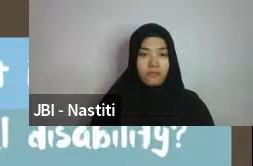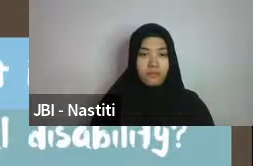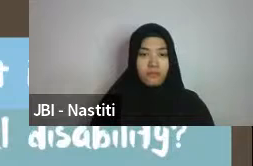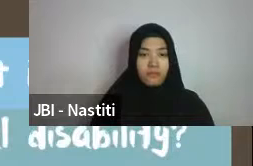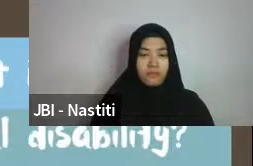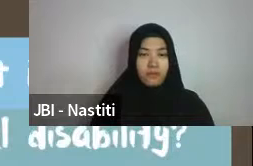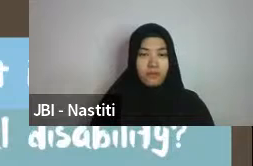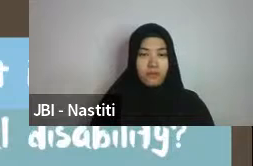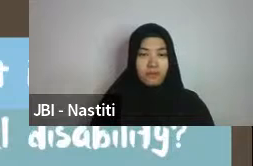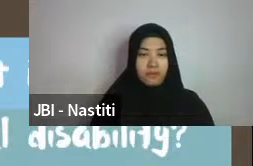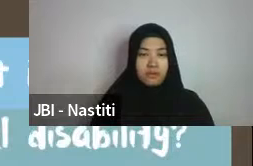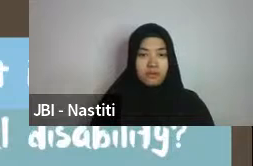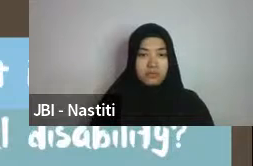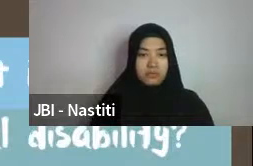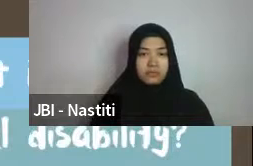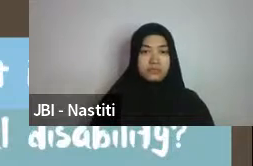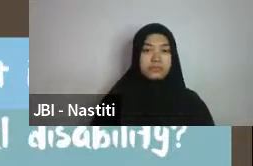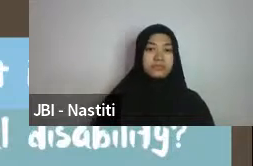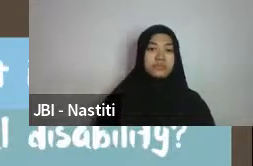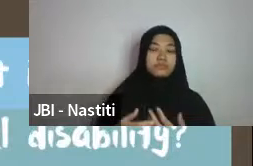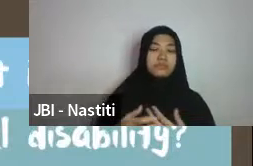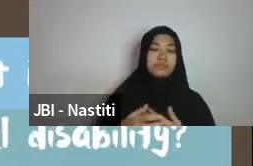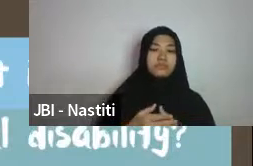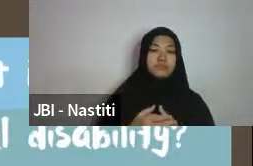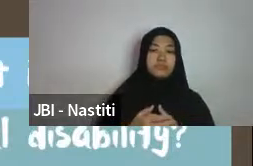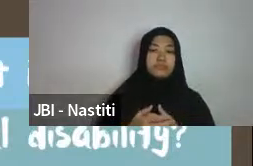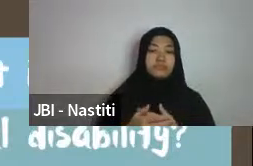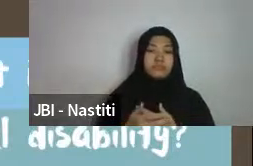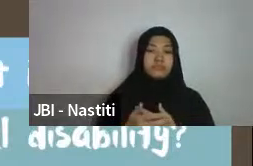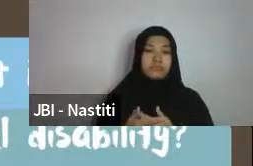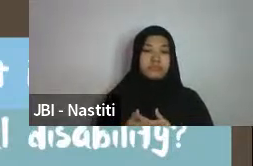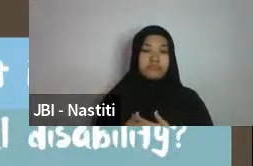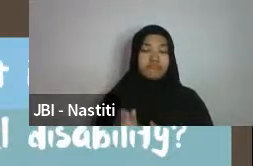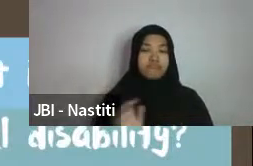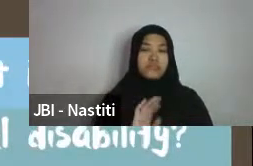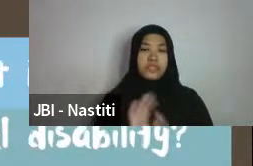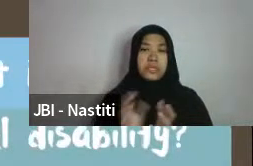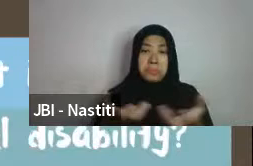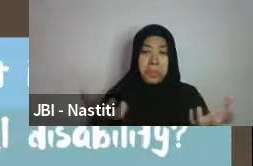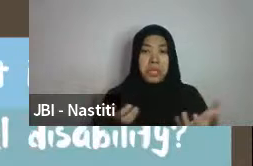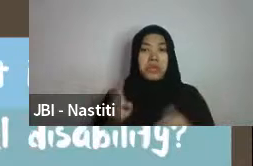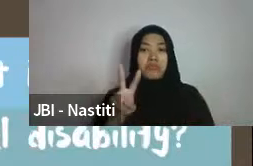illness, you know, person with psychosocial disability, person with mental illness, totally different perspective.